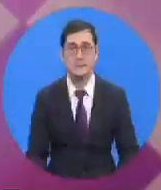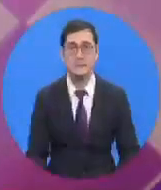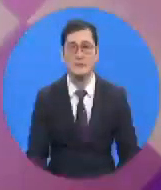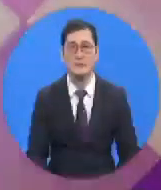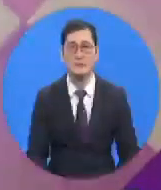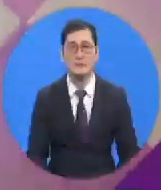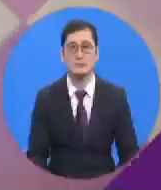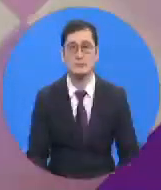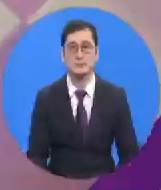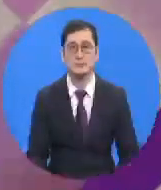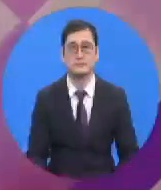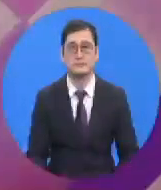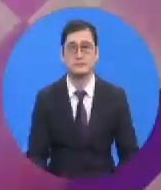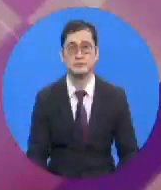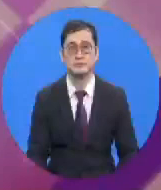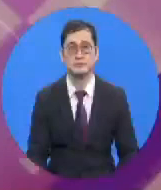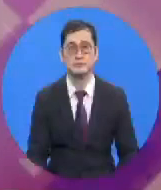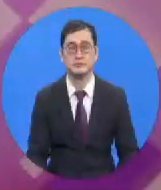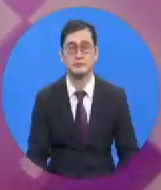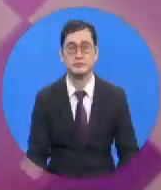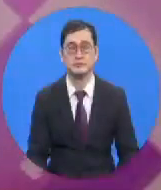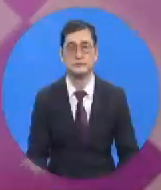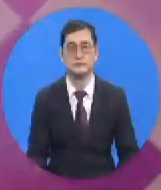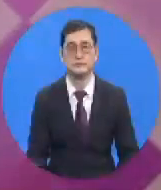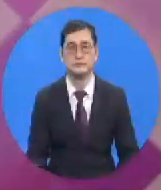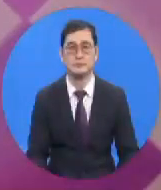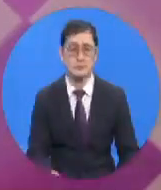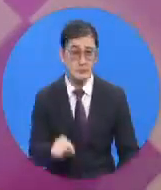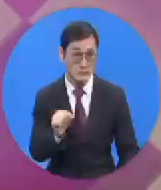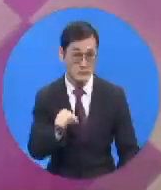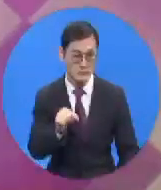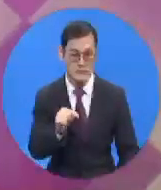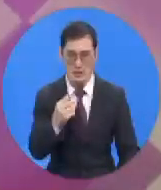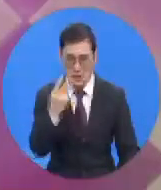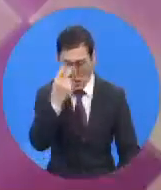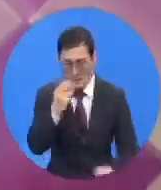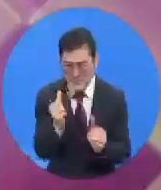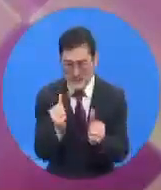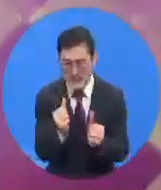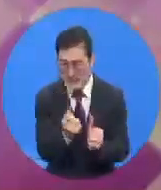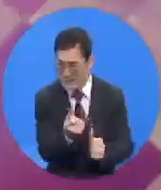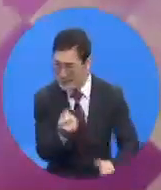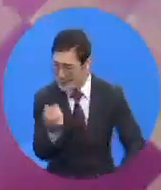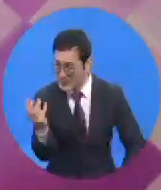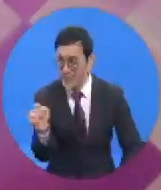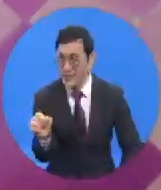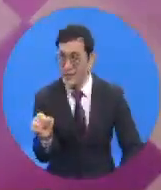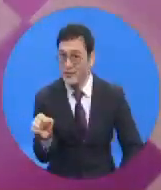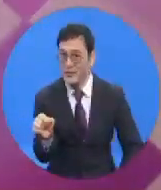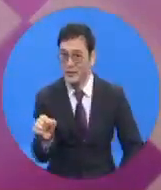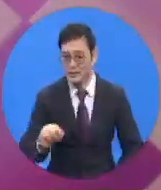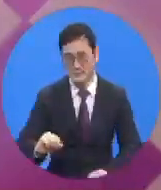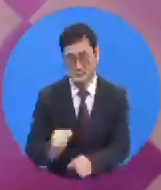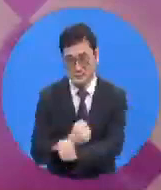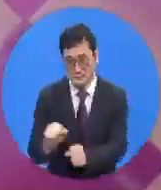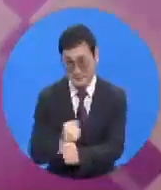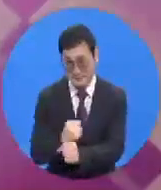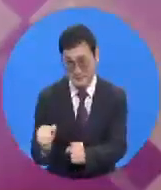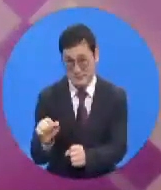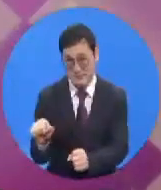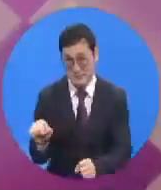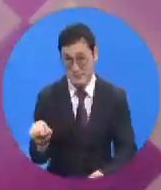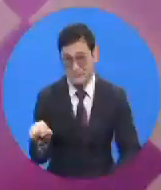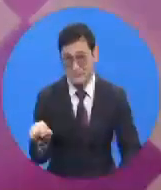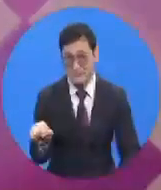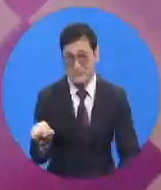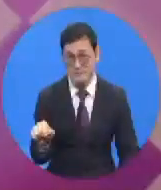박정하 전 대변인님, 네. 지금 이 사건이 결국은 일부 검사의 일탈이나 문제가 아니라 결국은 검찰